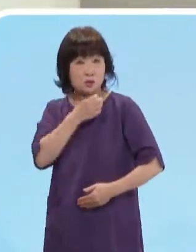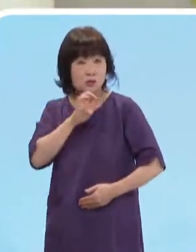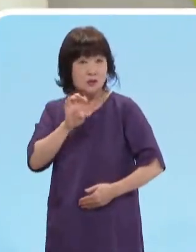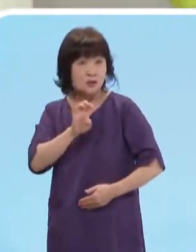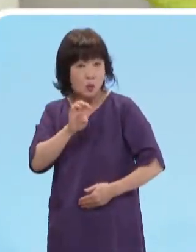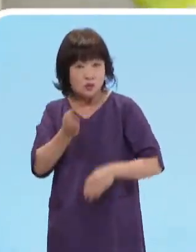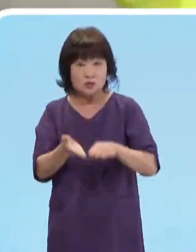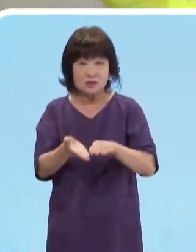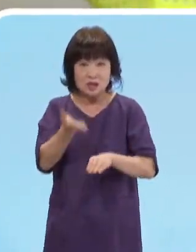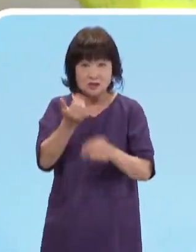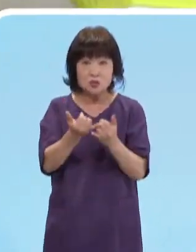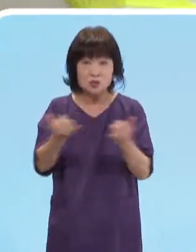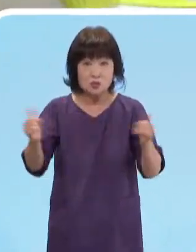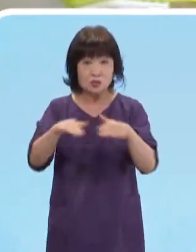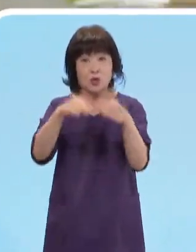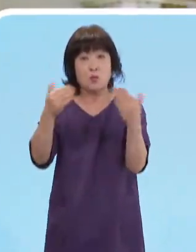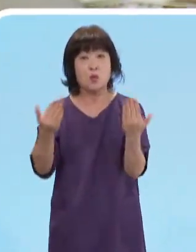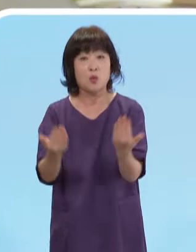した。